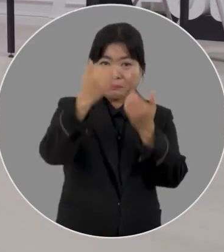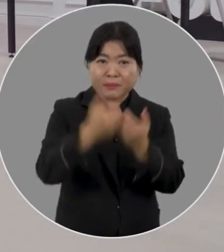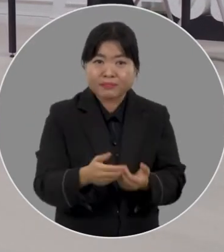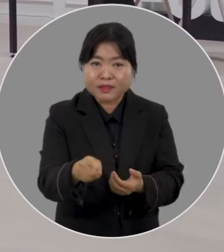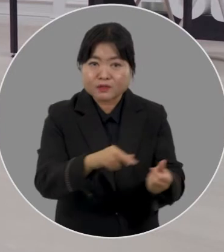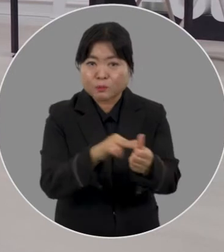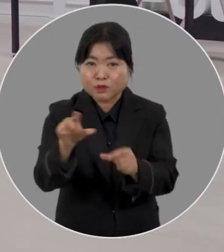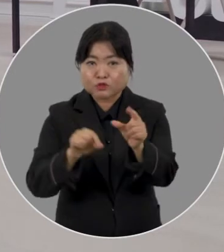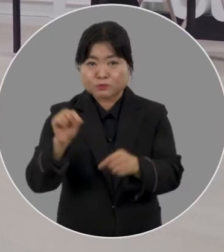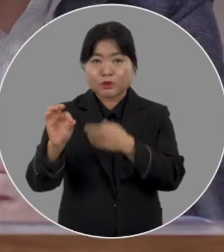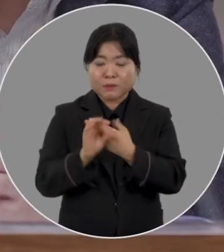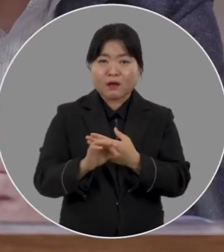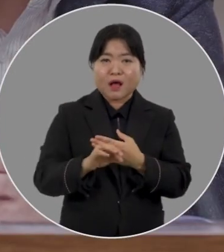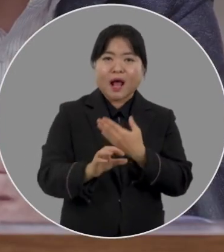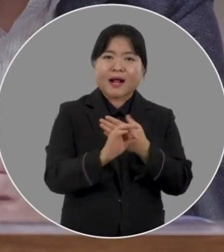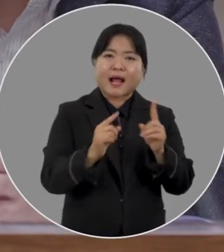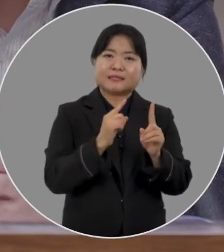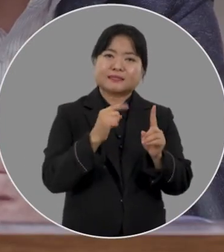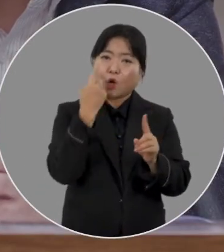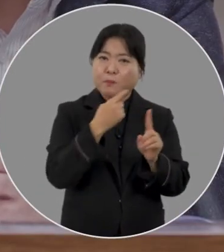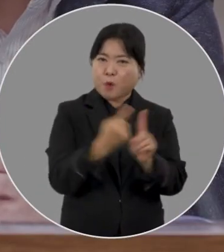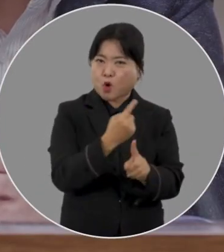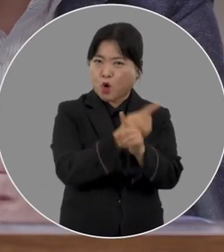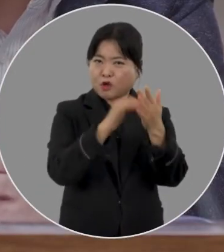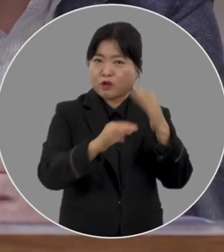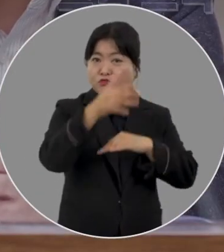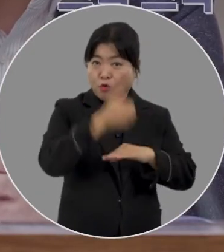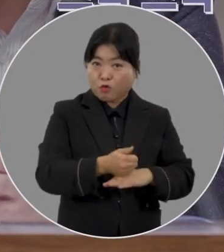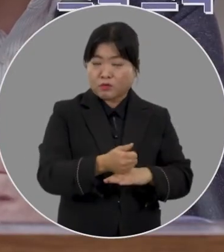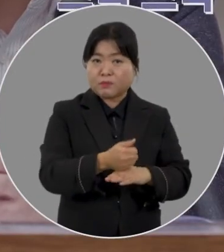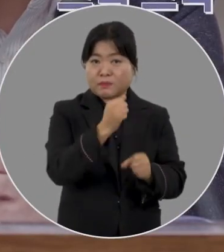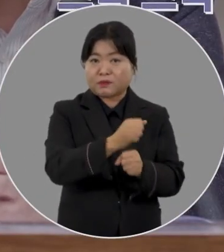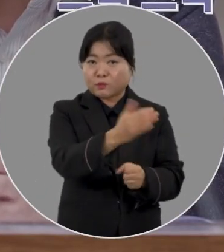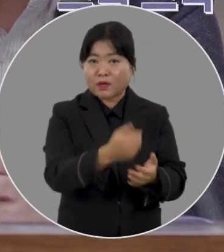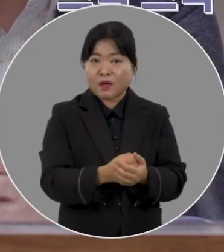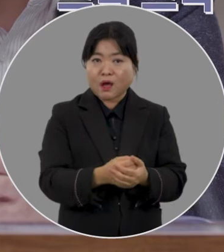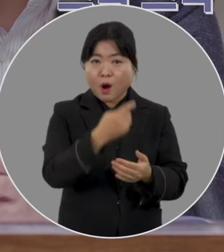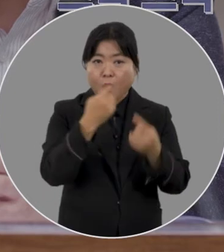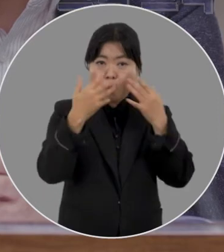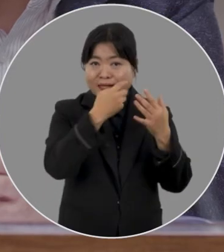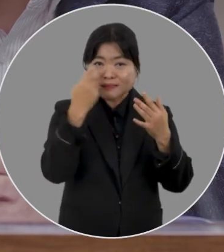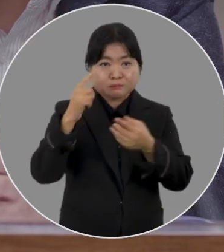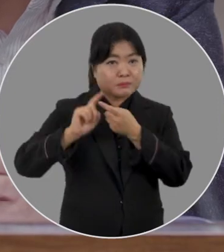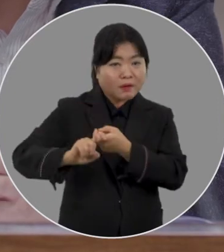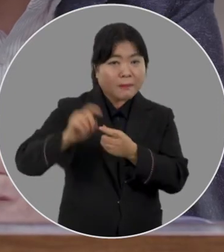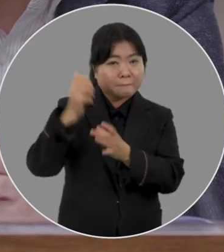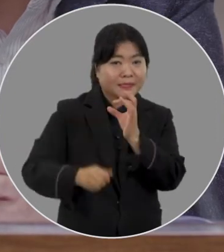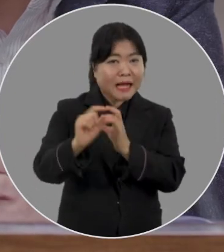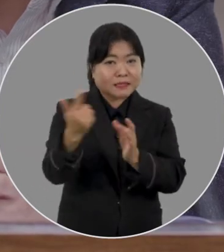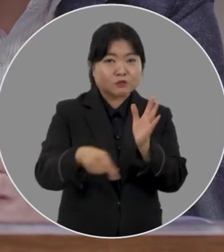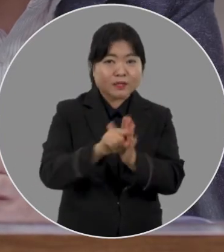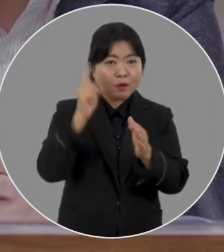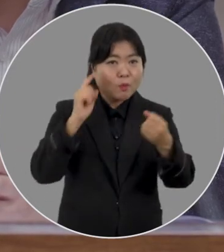그런 정보가 수집이 되면 네. 가설을 변경을 해서 결론을 내리게 되거든요. 그러니까 확증 편향에 빠지지 않으려고 하는 게 과학자의